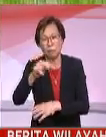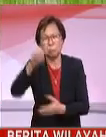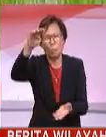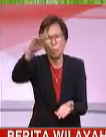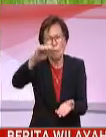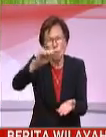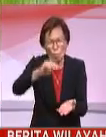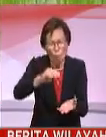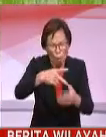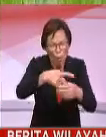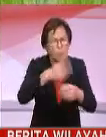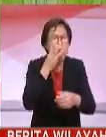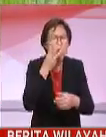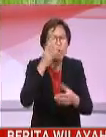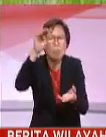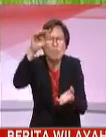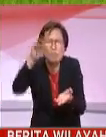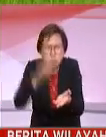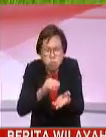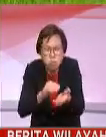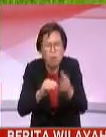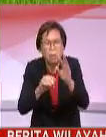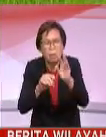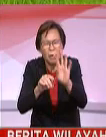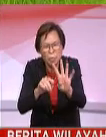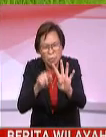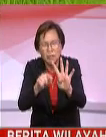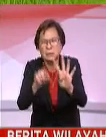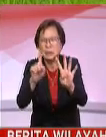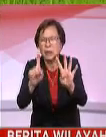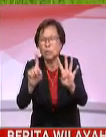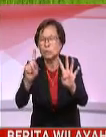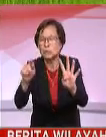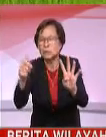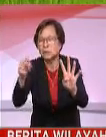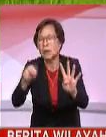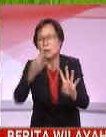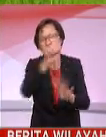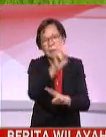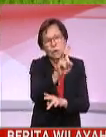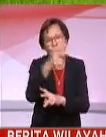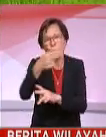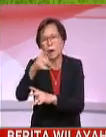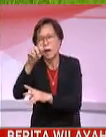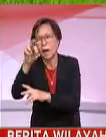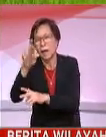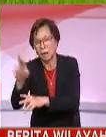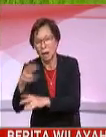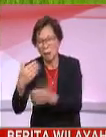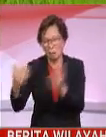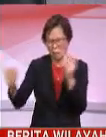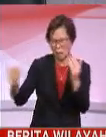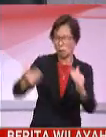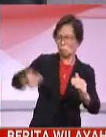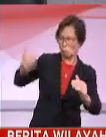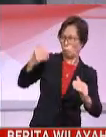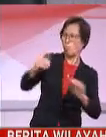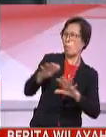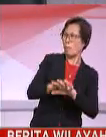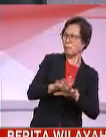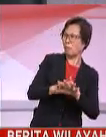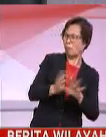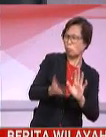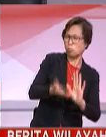kadar pengeluaran beras kepada hanya 4.1 tan bagi 1 hektar berbanding sebelumnya. Yang praktis,